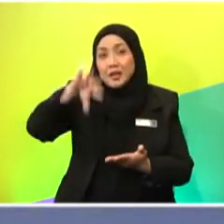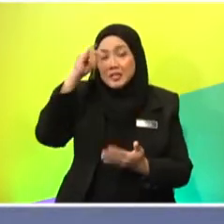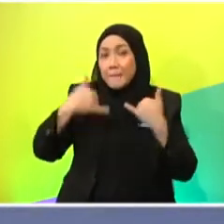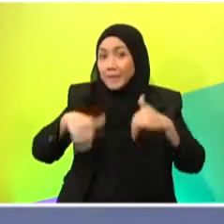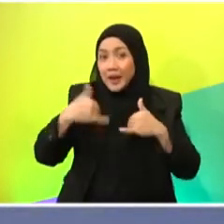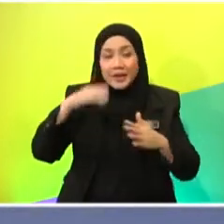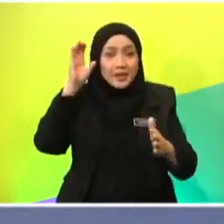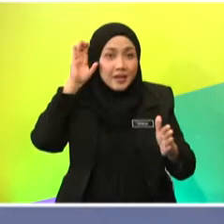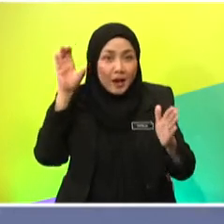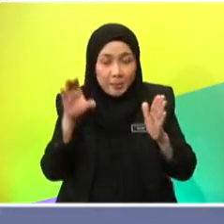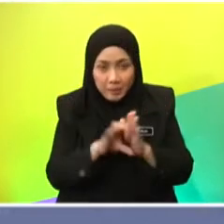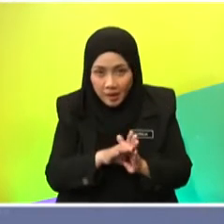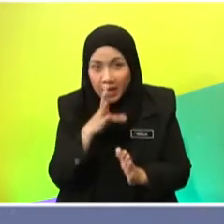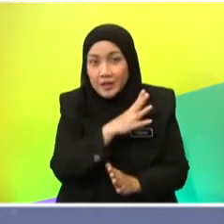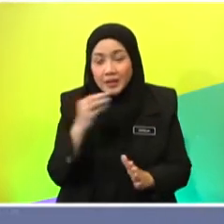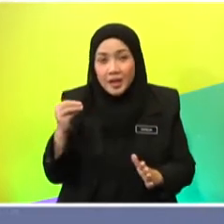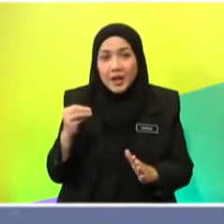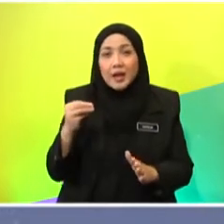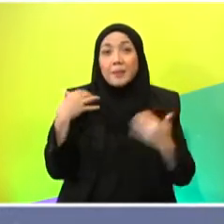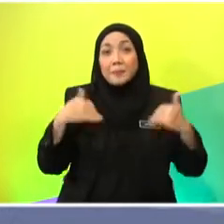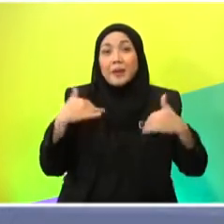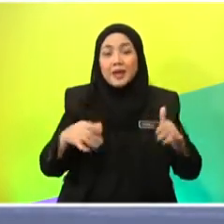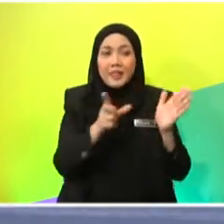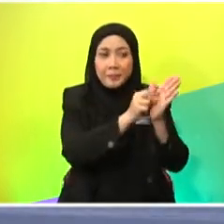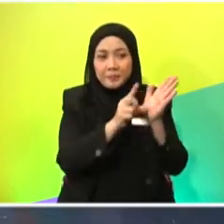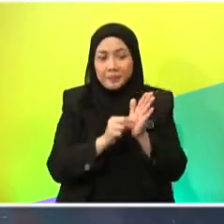shampo tuh pasti nggak ada tidak oke